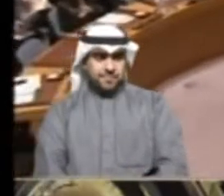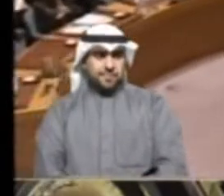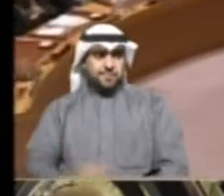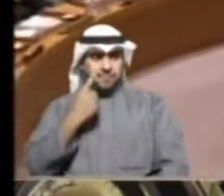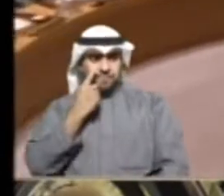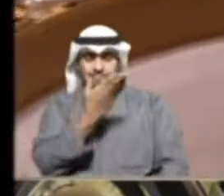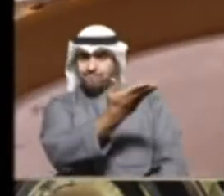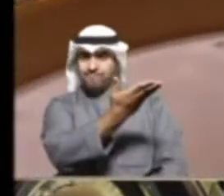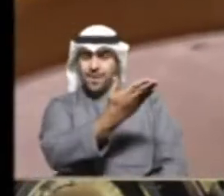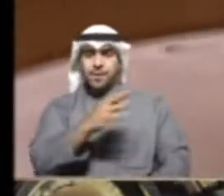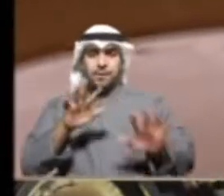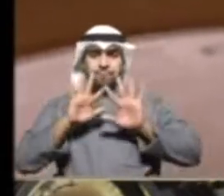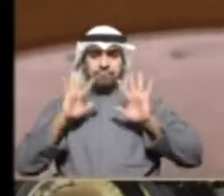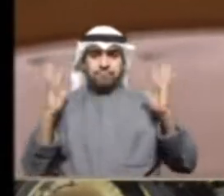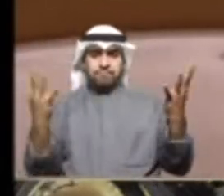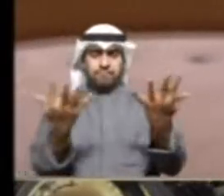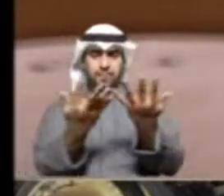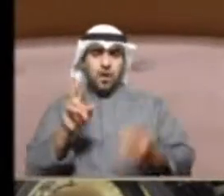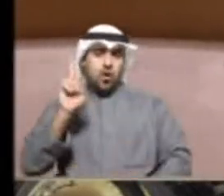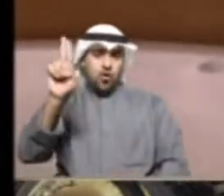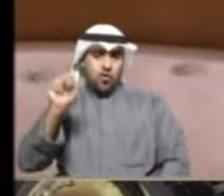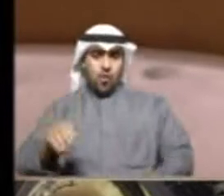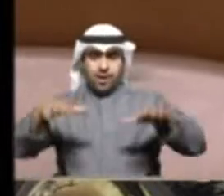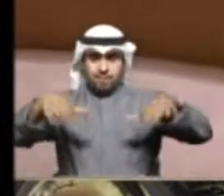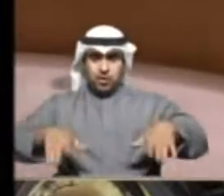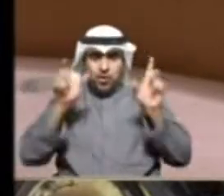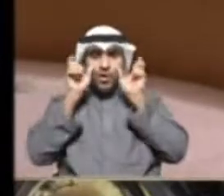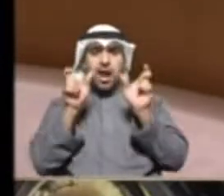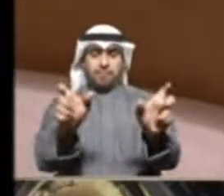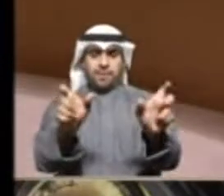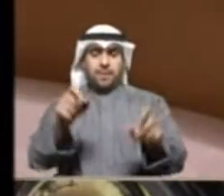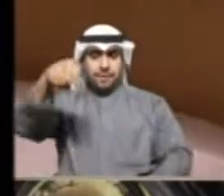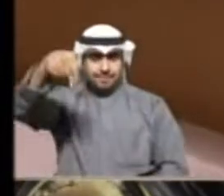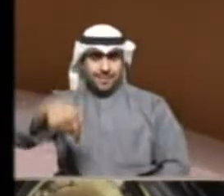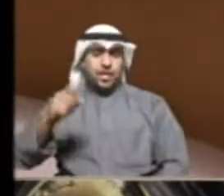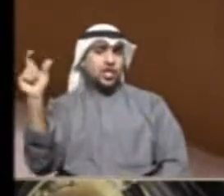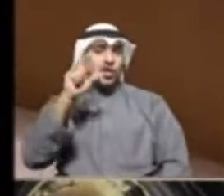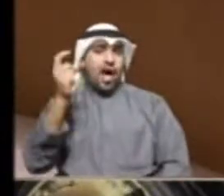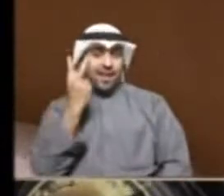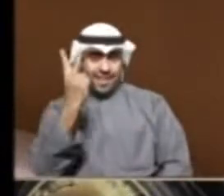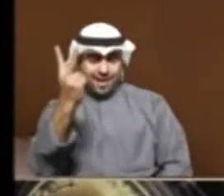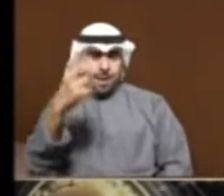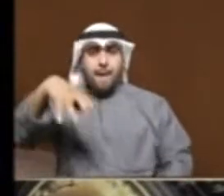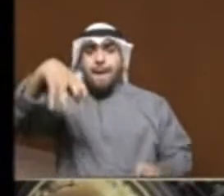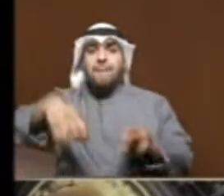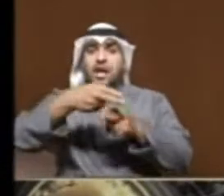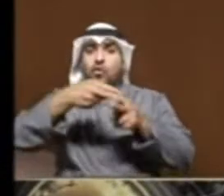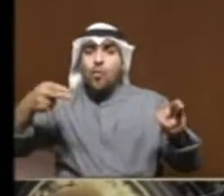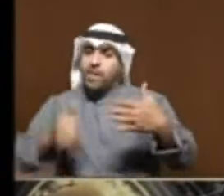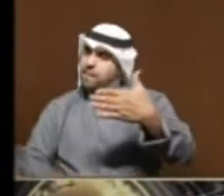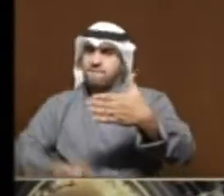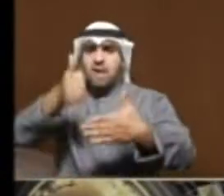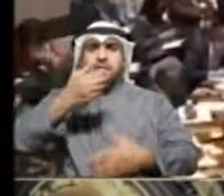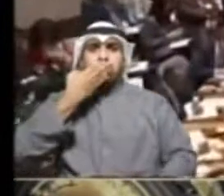استلمت دولة الكويت رئاسة مجلس الأمن الدولي لشهر فبراير، وهي المرة الأولى منذ استلام دولة الكويت عضويتها غير